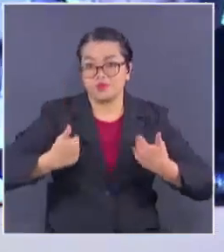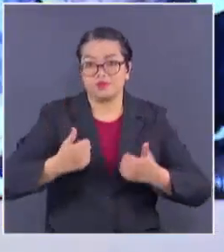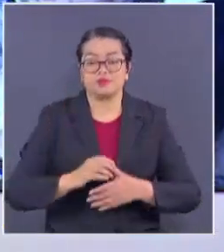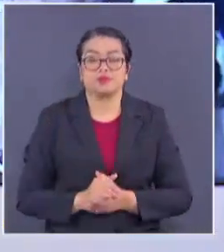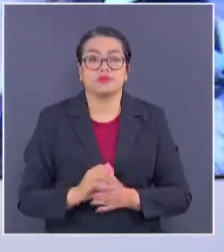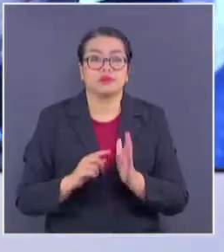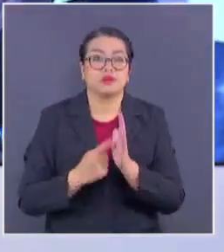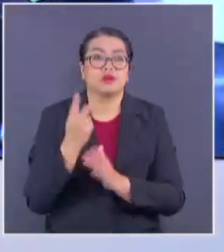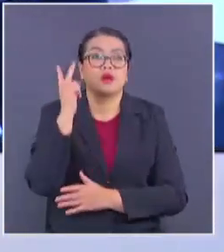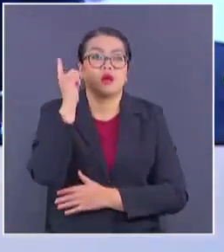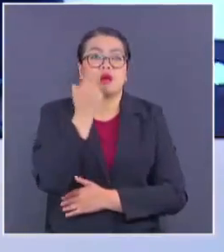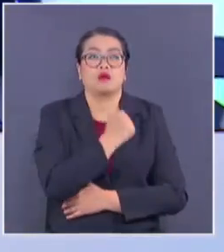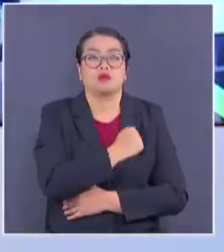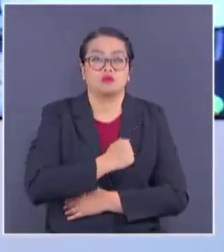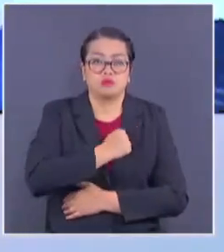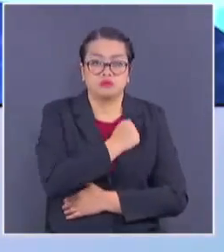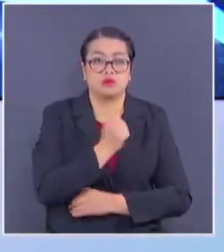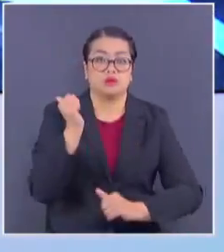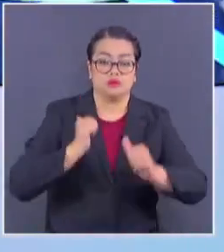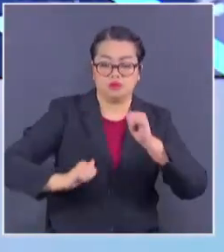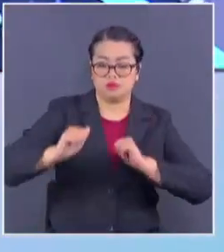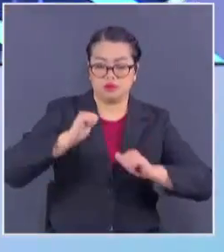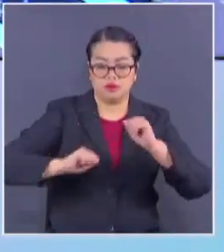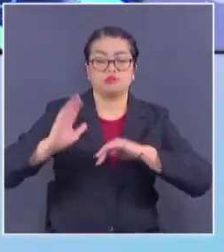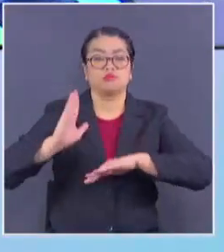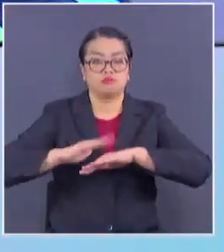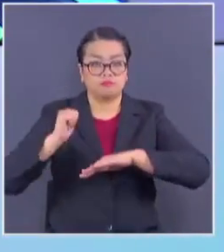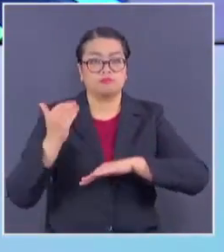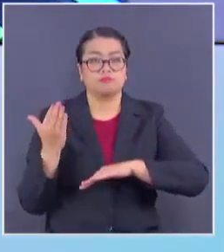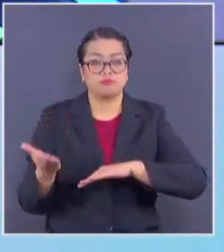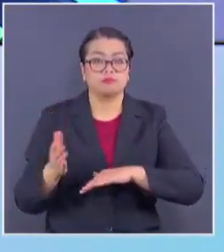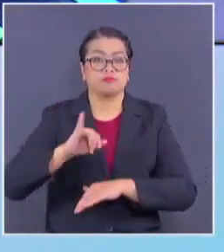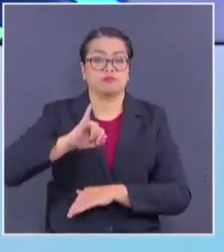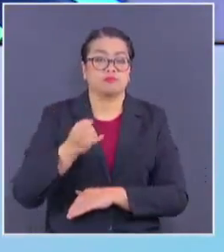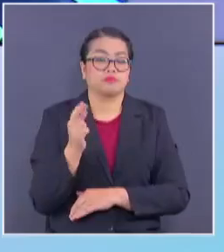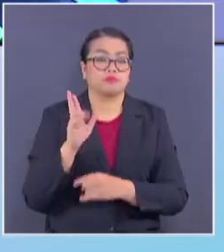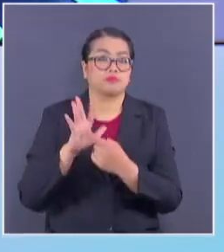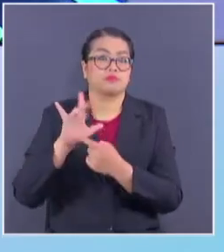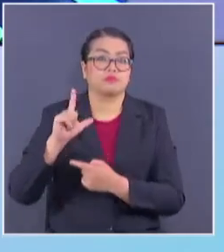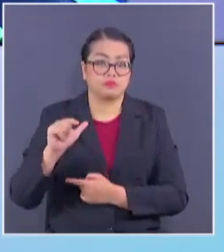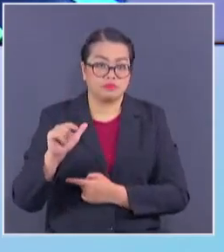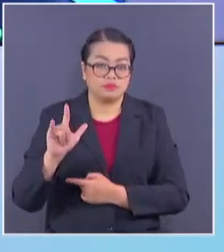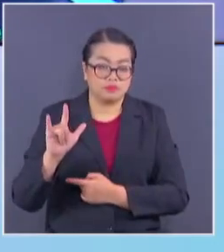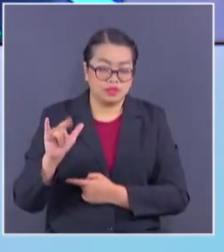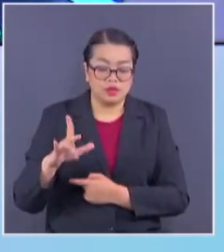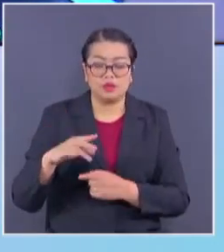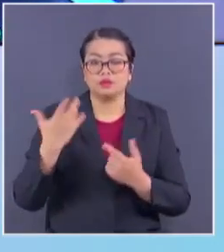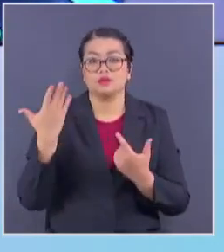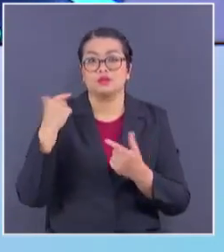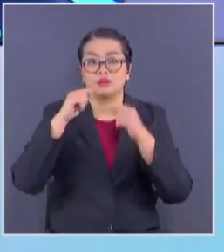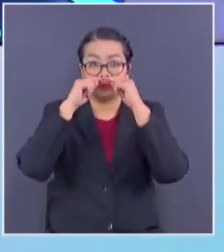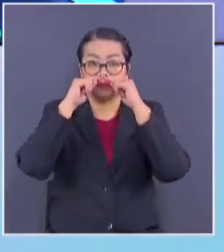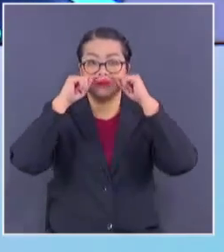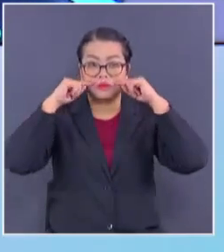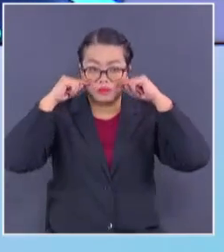ข่าวเศร้านะคะกับการจากไปของนักแสดงหนุ่มคุณจรัญงามดีที่เป็นที่รู้จักจากบทนายจันหนวดเขี้ยวภาพยนตร์บางกระจันนะคะได้เ